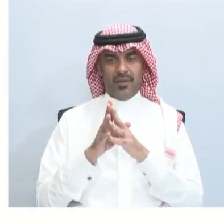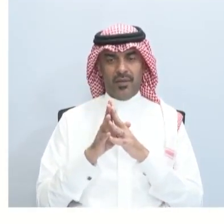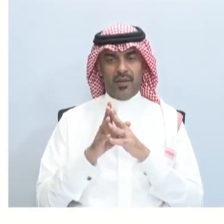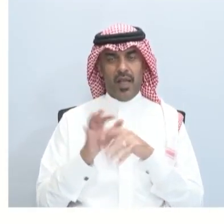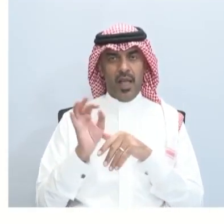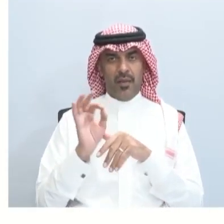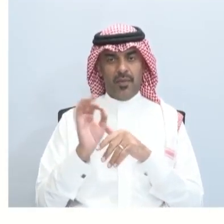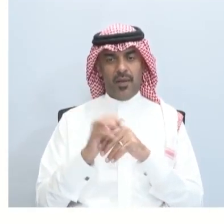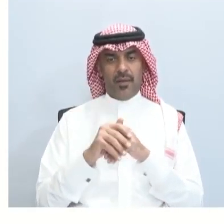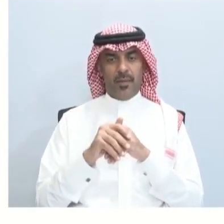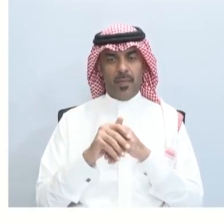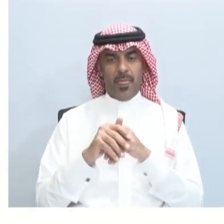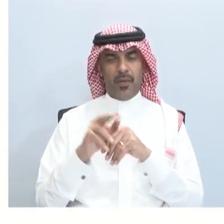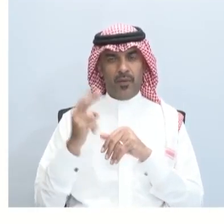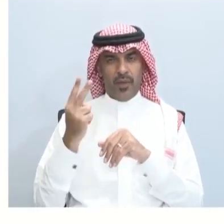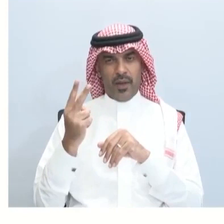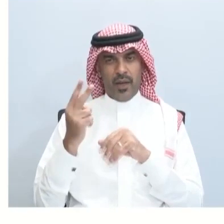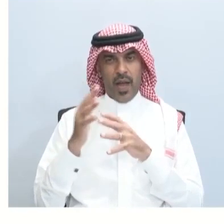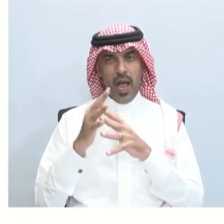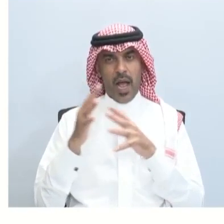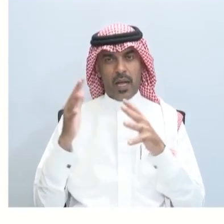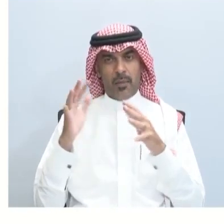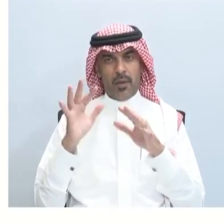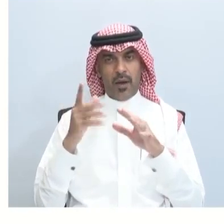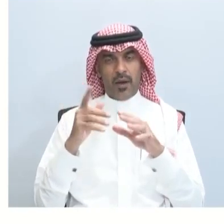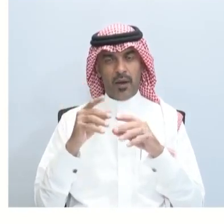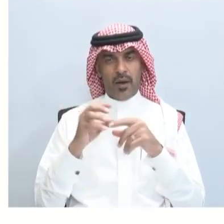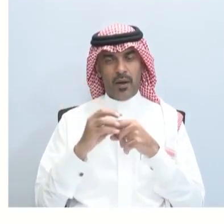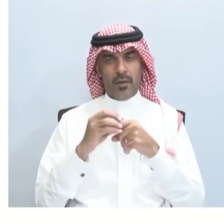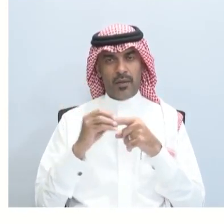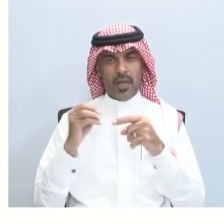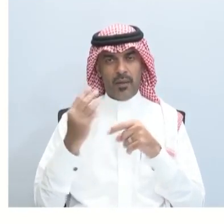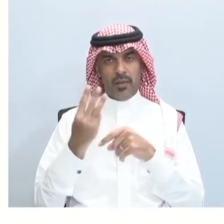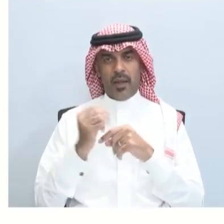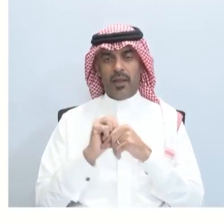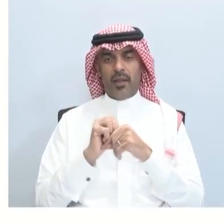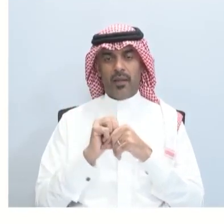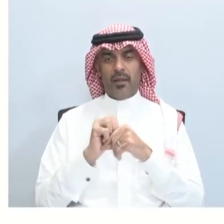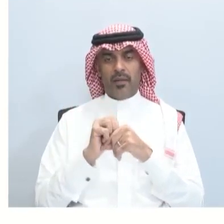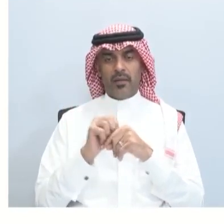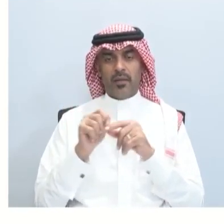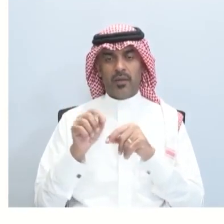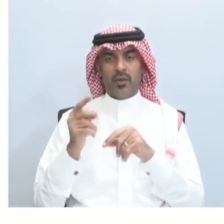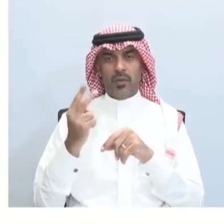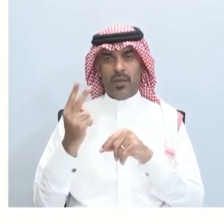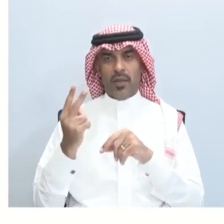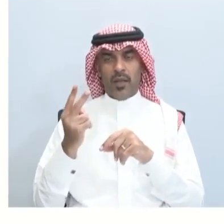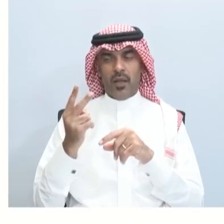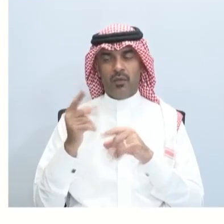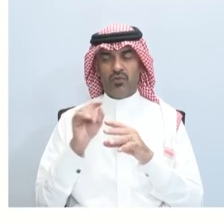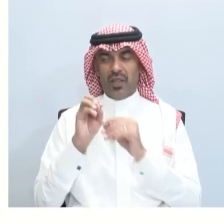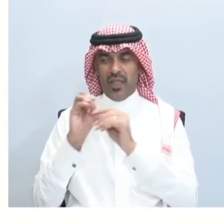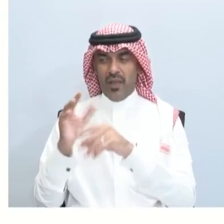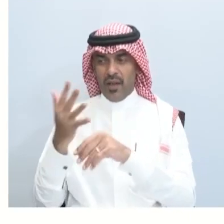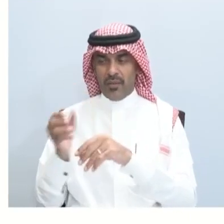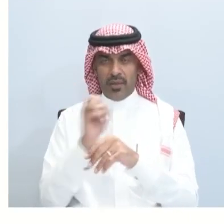بالامثله اذا كان اثنان اكبر من سالب ثلاثه قمنا هنا باضافه خمسه